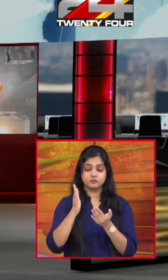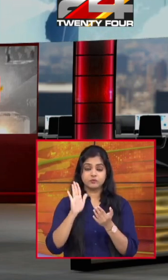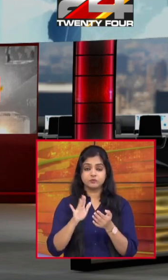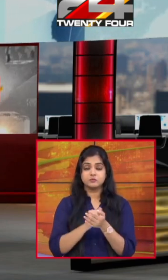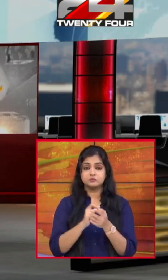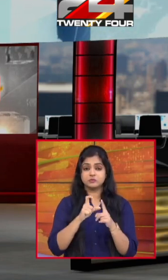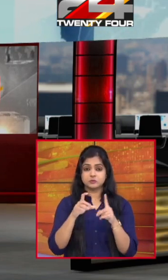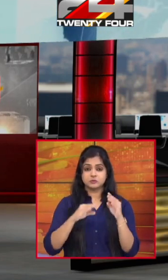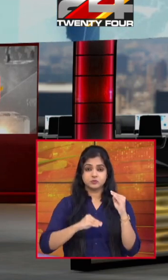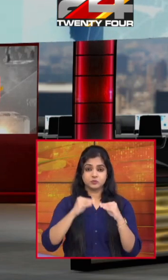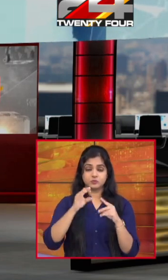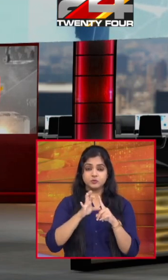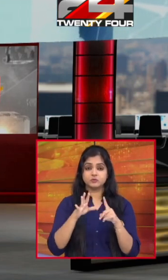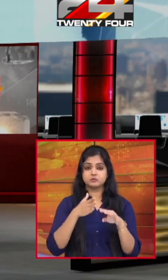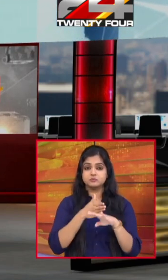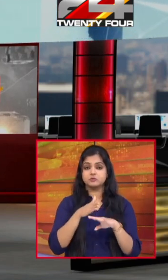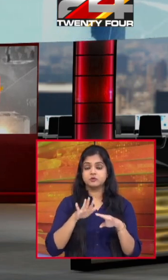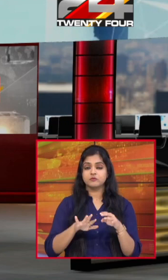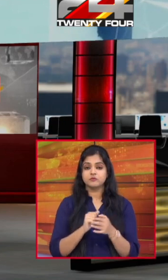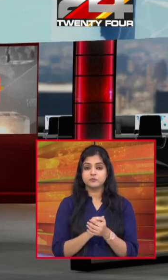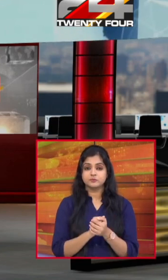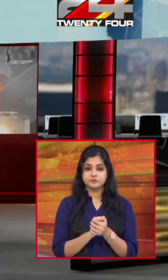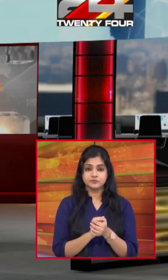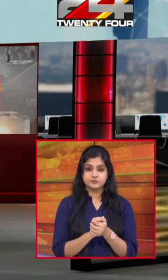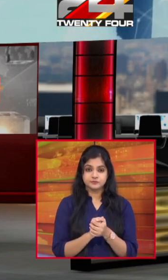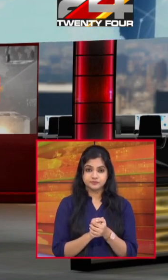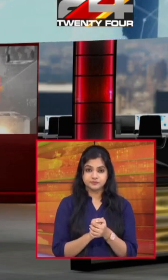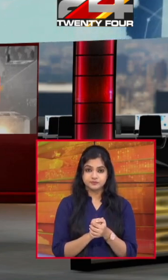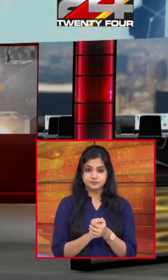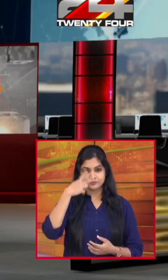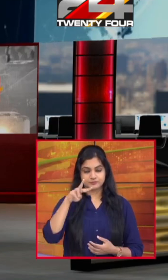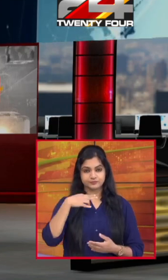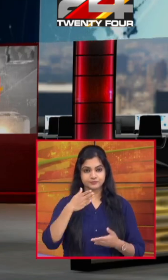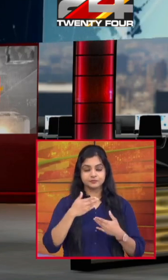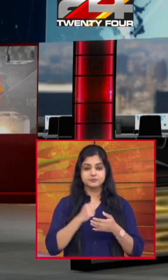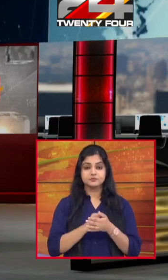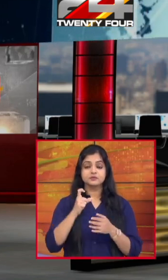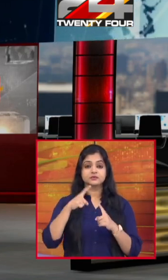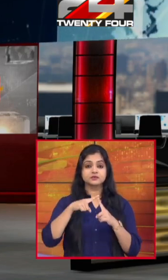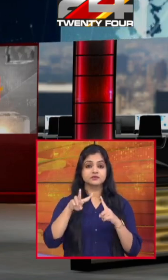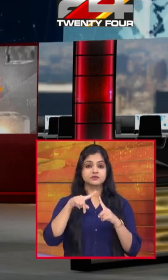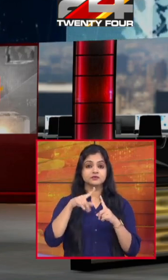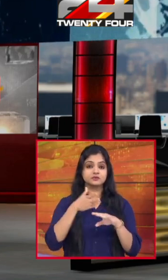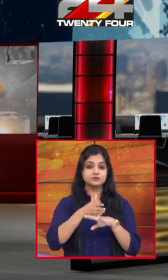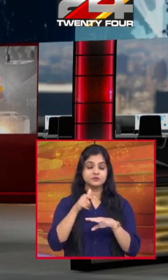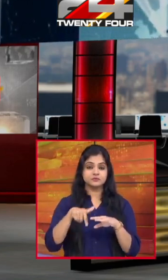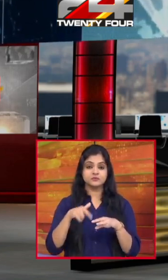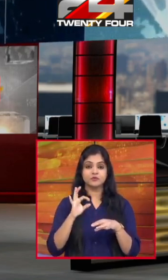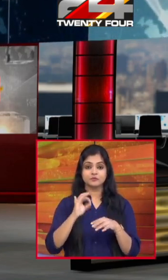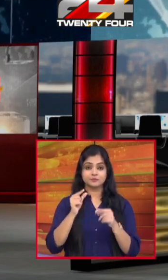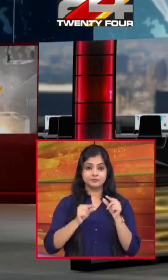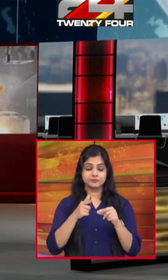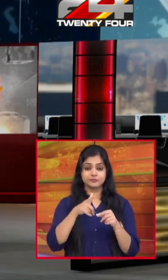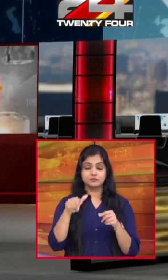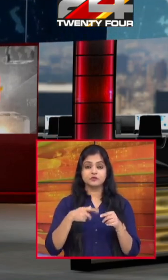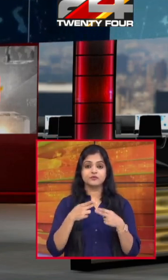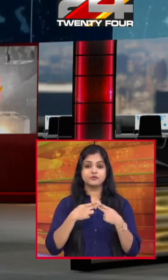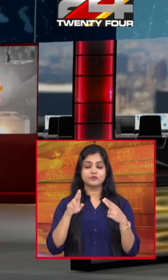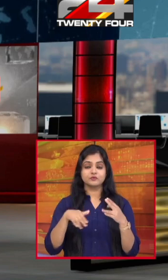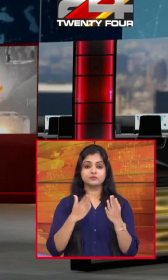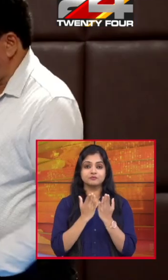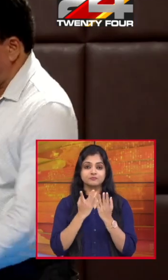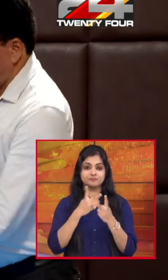പ്രവേശിപ്പിച്ചിട്ടുണ്ട്. പരിക്കൽപ്പം ഗുരുതരമെന്നാണ് അറിയാൻ കഴിയുന്നത്. വിവരങ്ങൾ നൽകുകയായിരുന്നു ഷഹദ് റഹ്മാൻ. സിവിൽ സർവീസ് ഉദ്യോഗാർത്ഥികൾക്ക് സൗജന്യ സ്റ്റഡി